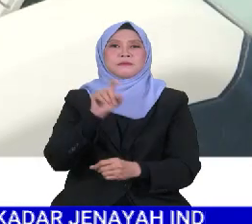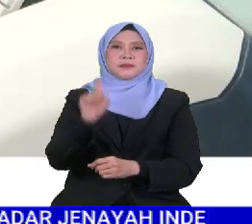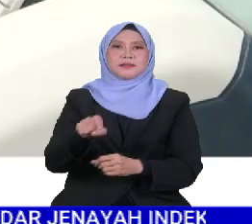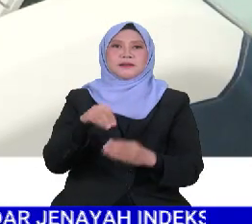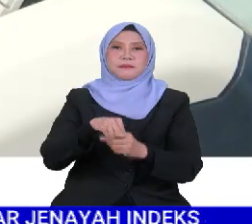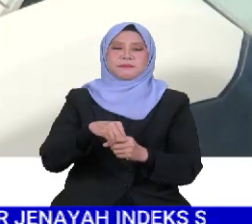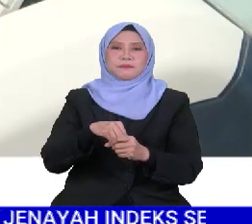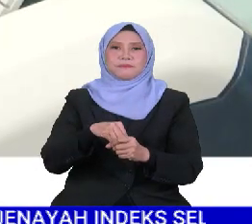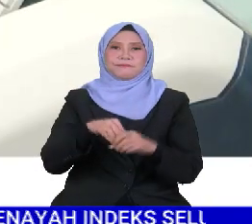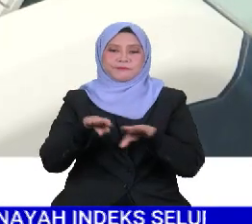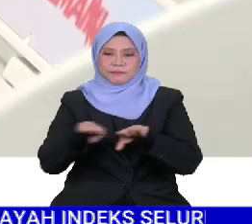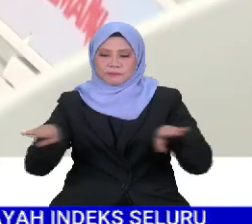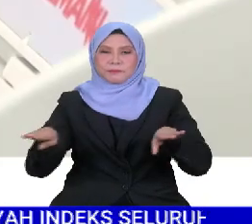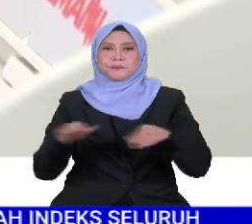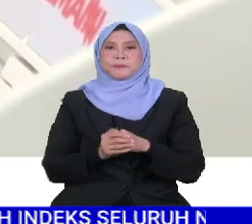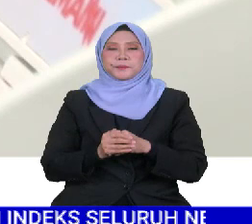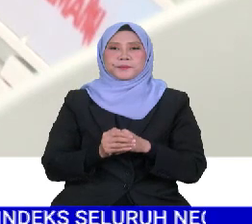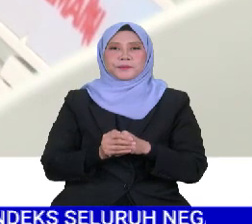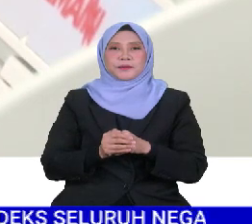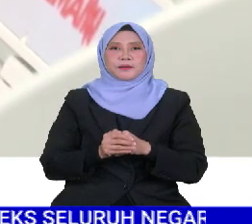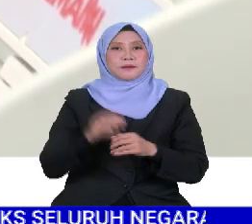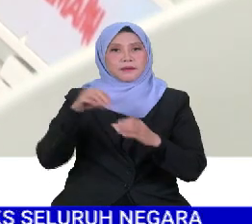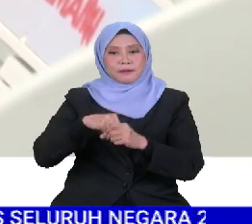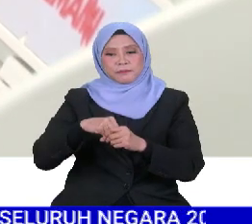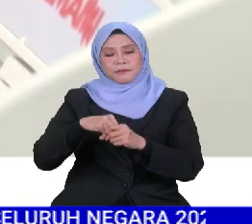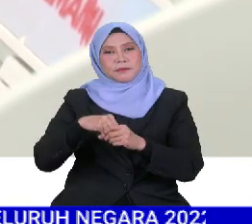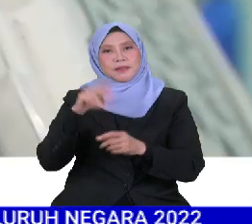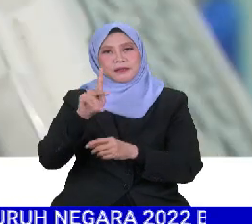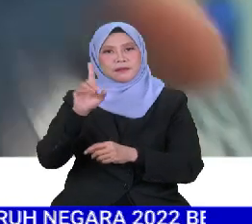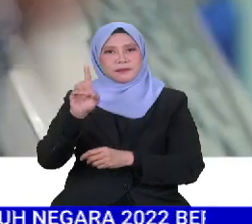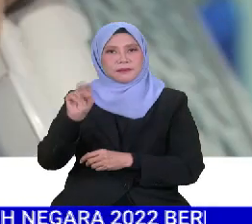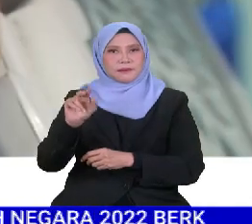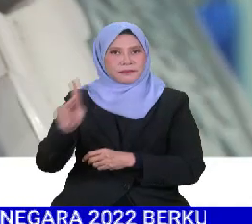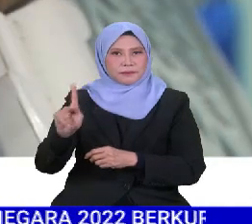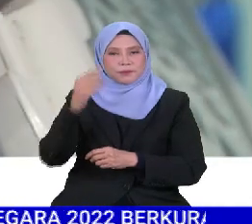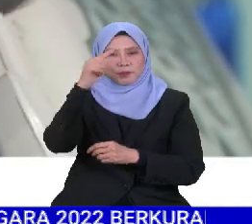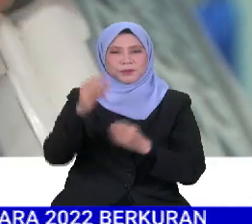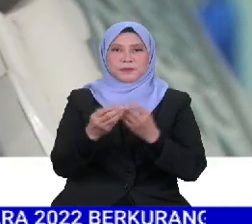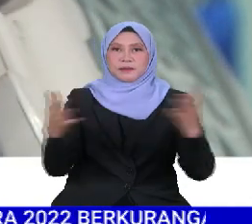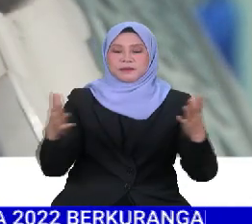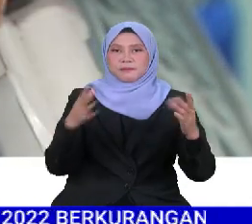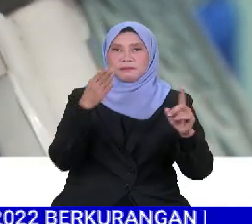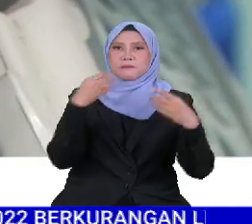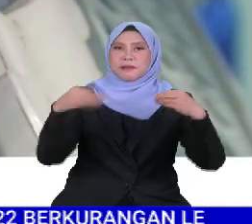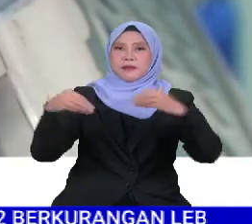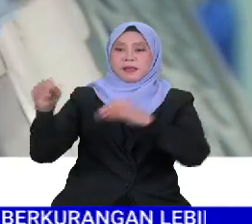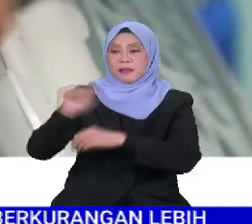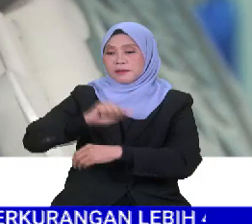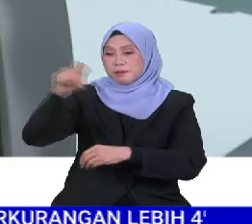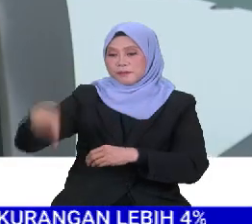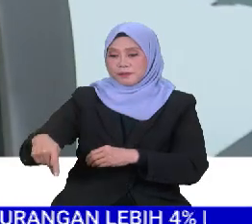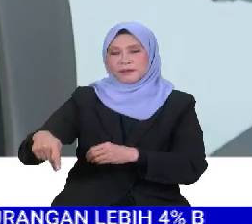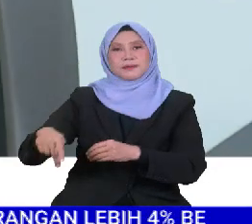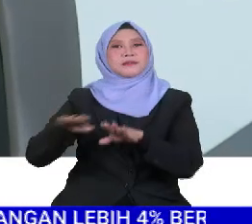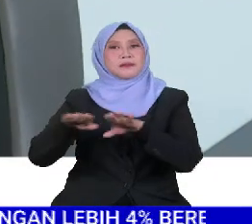persekitaran menyederhana pertumbuhan keluaran dalam negara kasar kayak dienki bagi kebanyakan pasaran Asia Pasifik pula